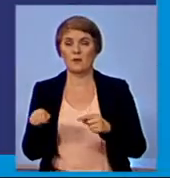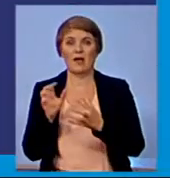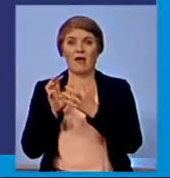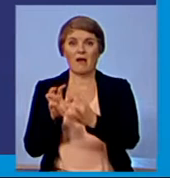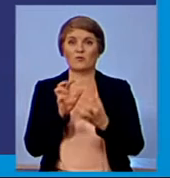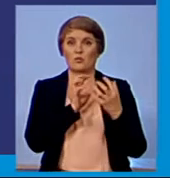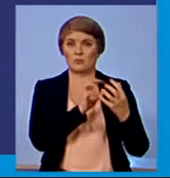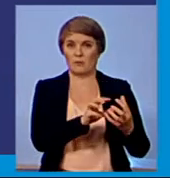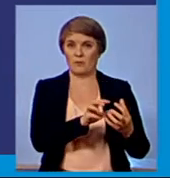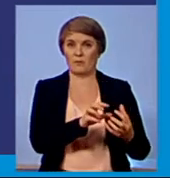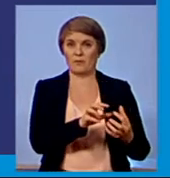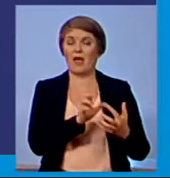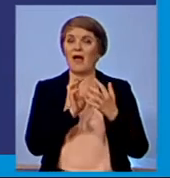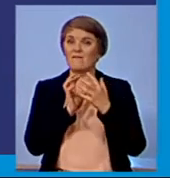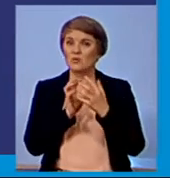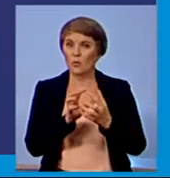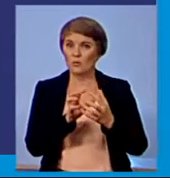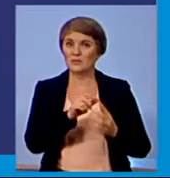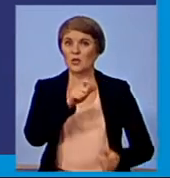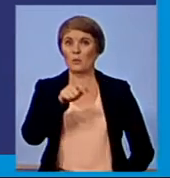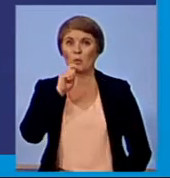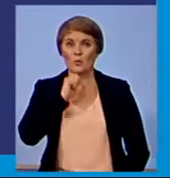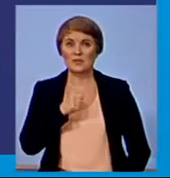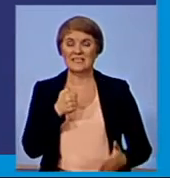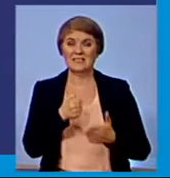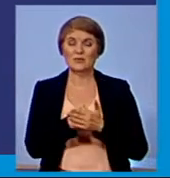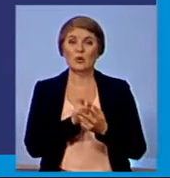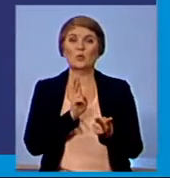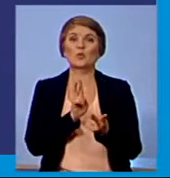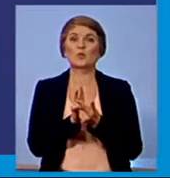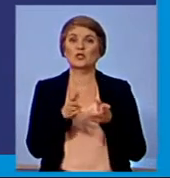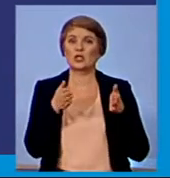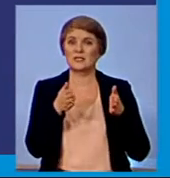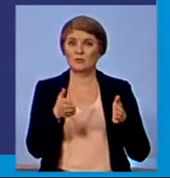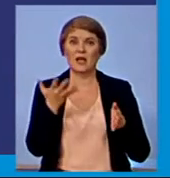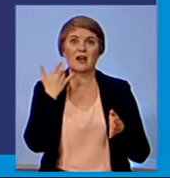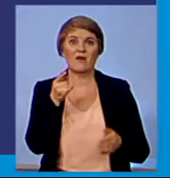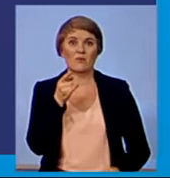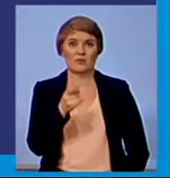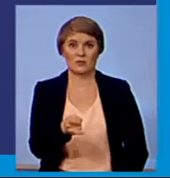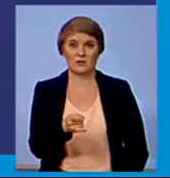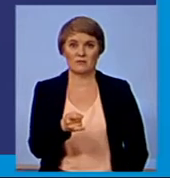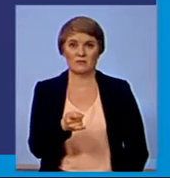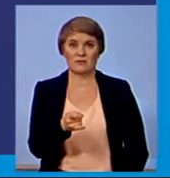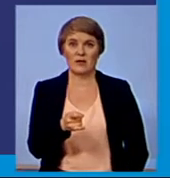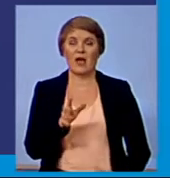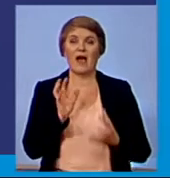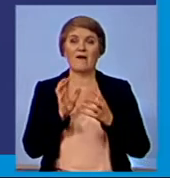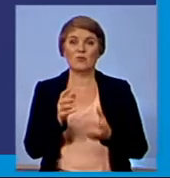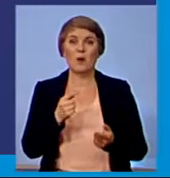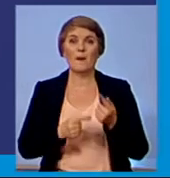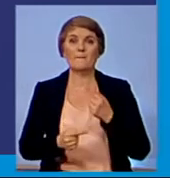Автобус з громадянами України зіткнувся на зустрічній смузі з легковим автомобілем. Автобус повертався з Сербії